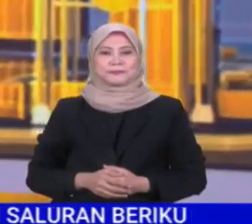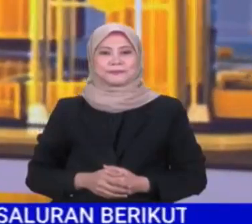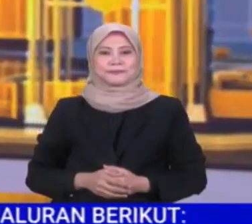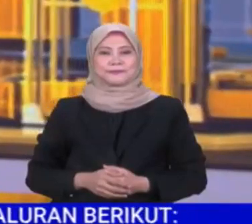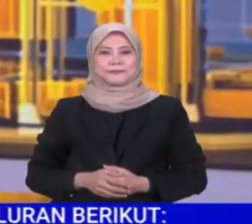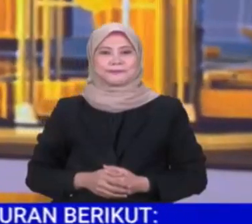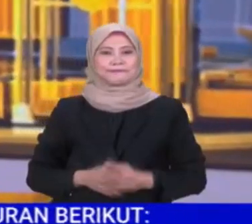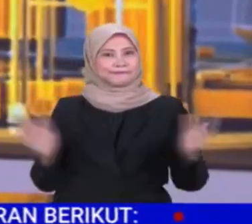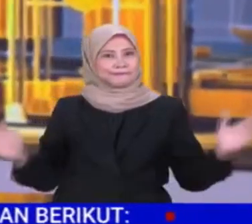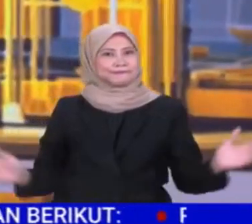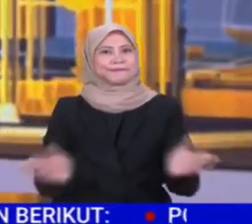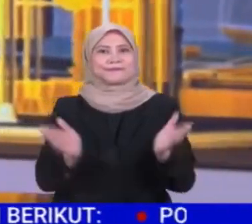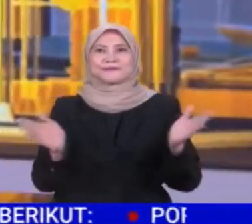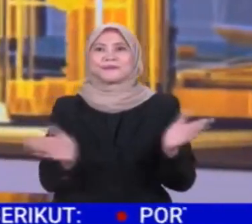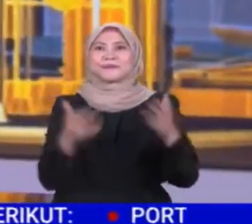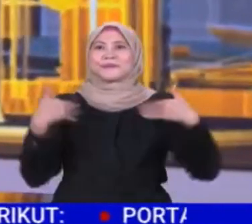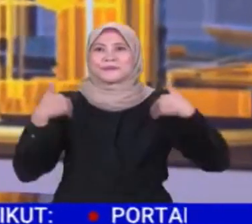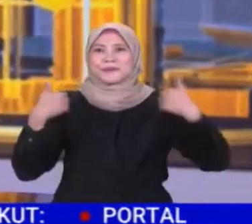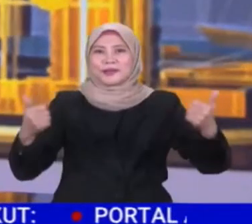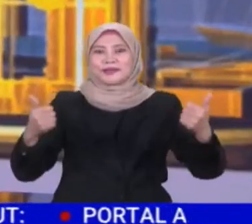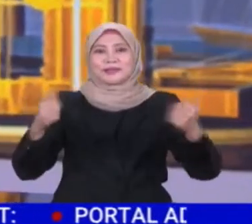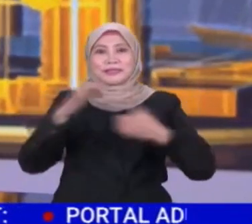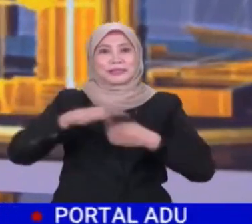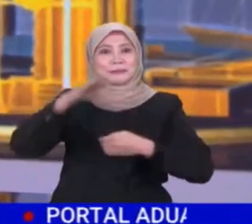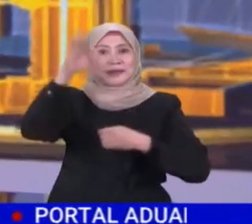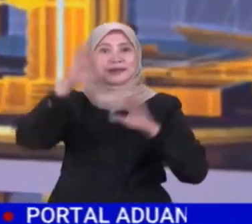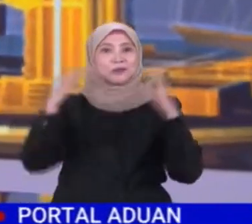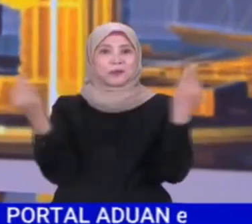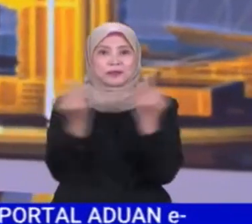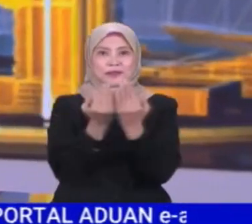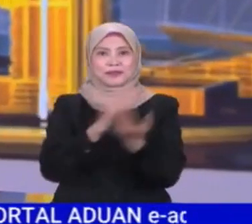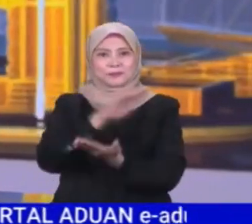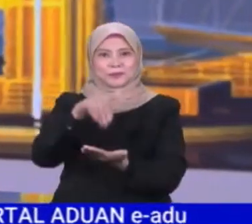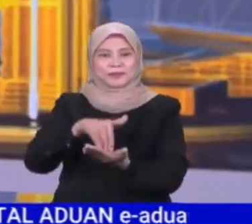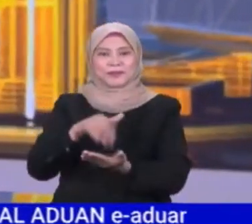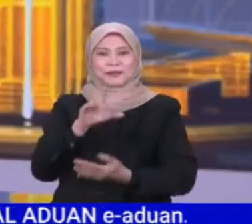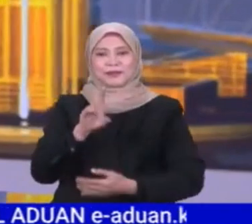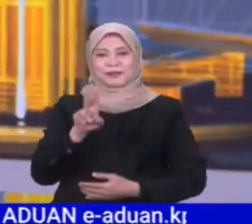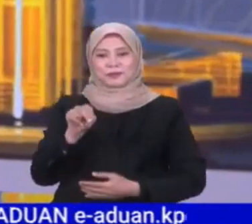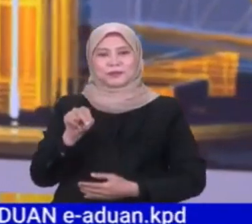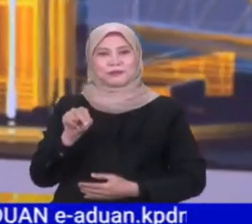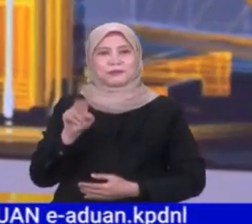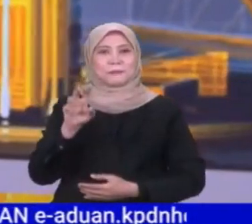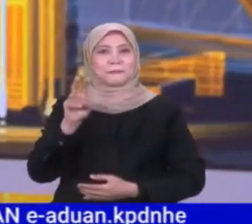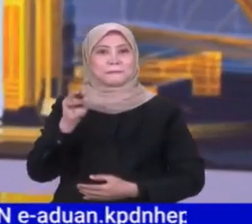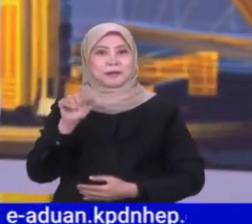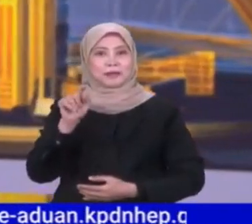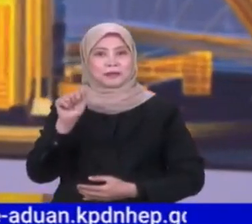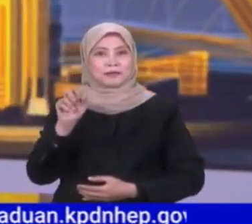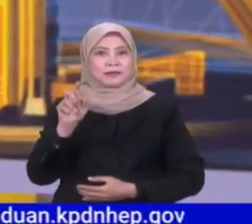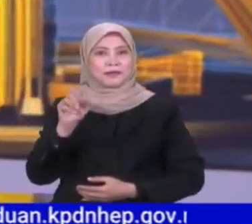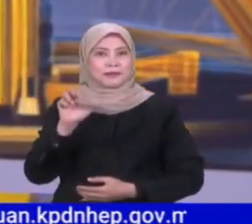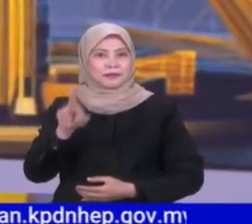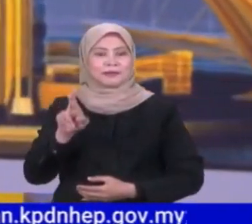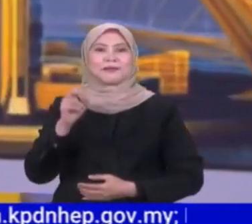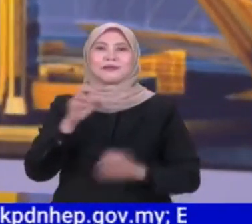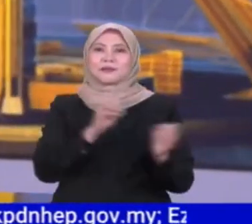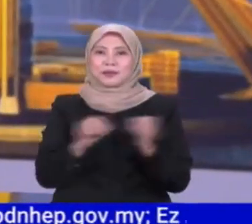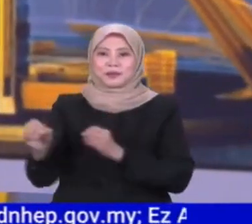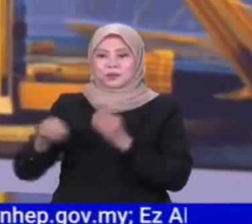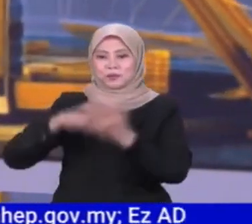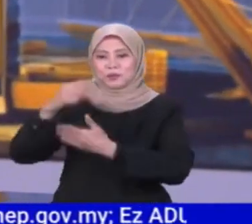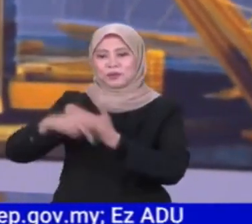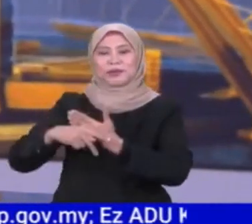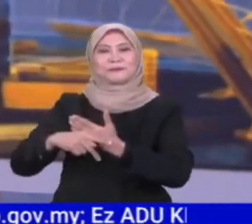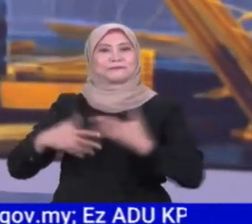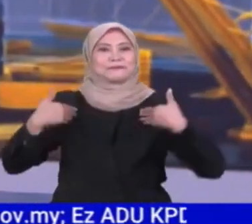hai bagi memupuk gaya hidup sehat dan semangat kekeluargaan pusat hemat dewan undangan we don't mata air mengambil pendekatan menganjurkan